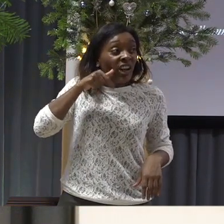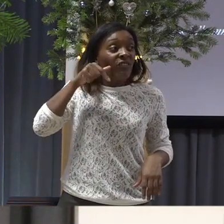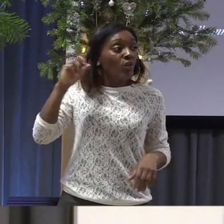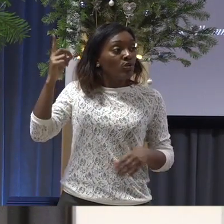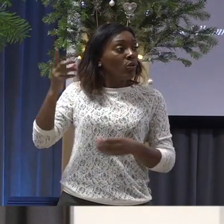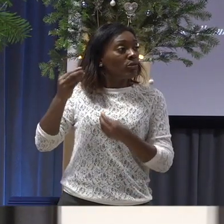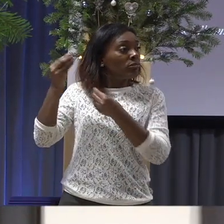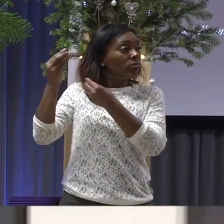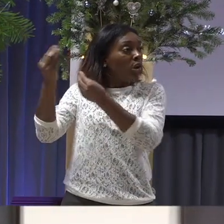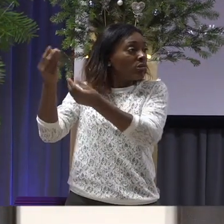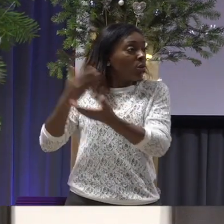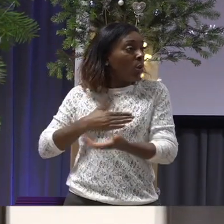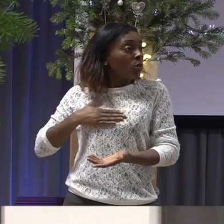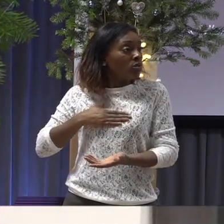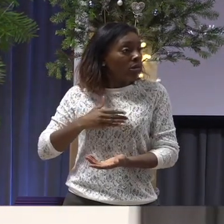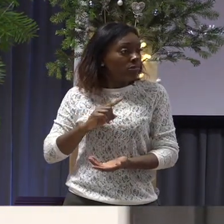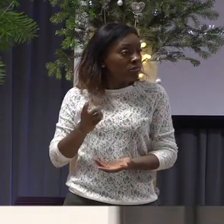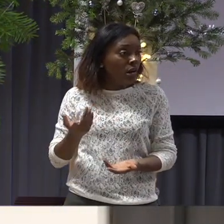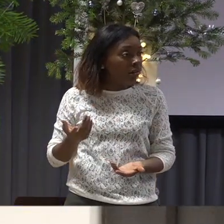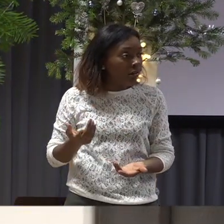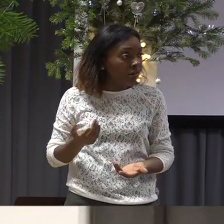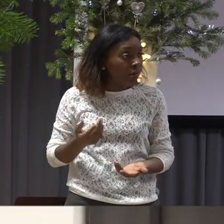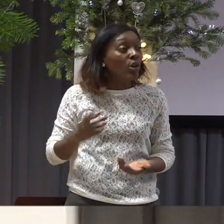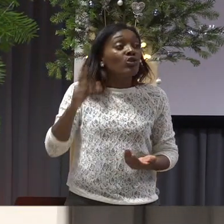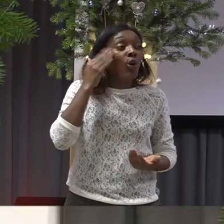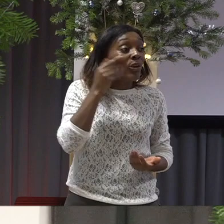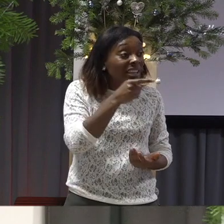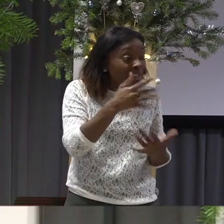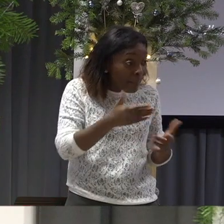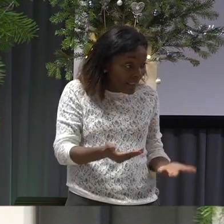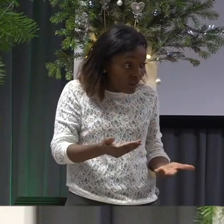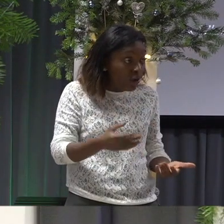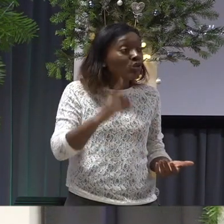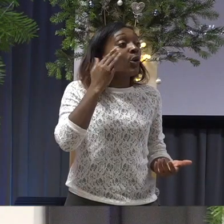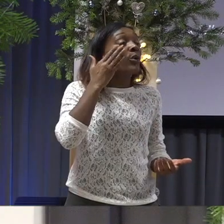Dieu te connaît. Dieu connaît ton présent, Dieu connaît ton avenir.